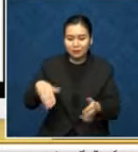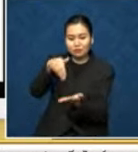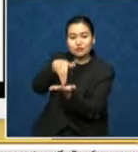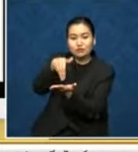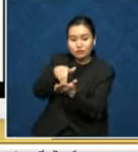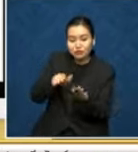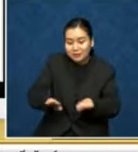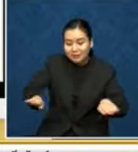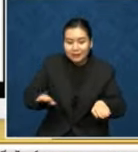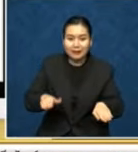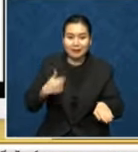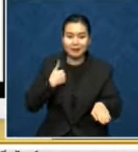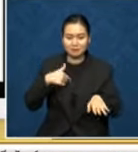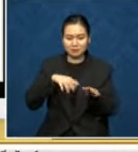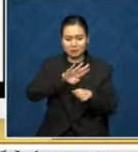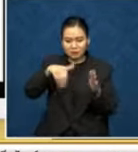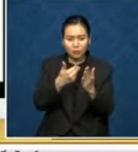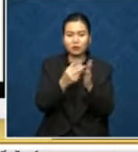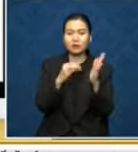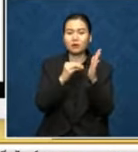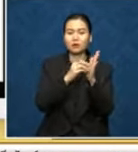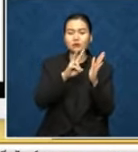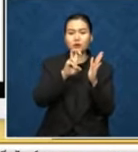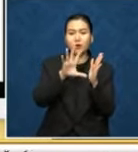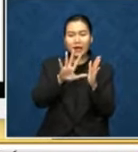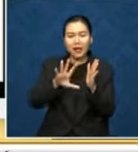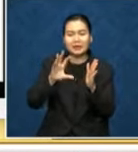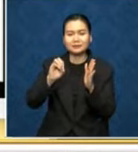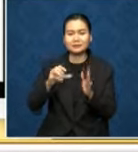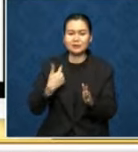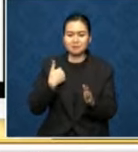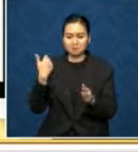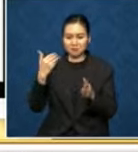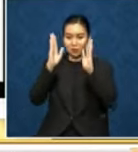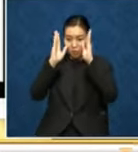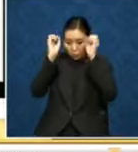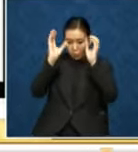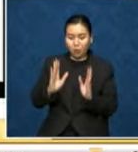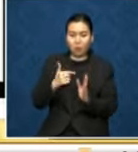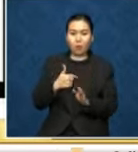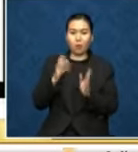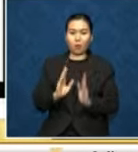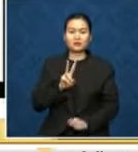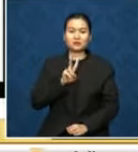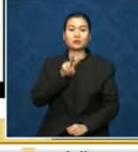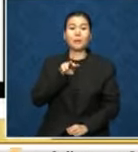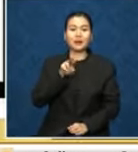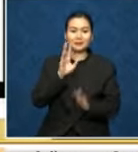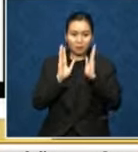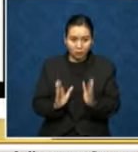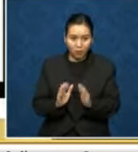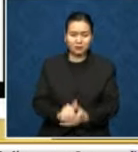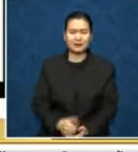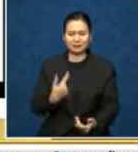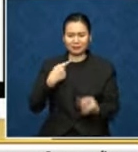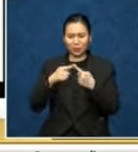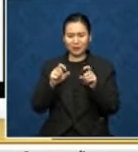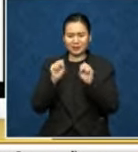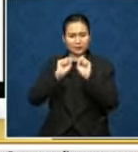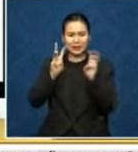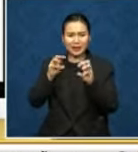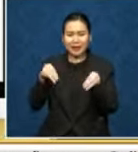มาณ292ศูนย์นะครับในกทม.มีคุณครูกว่า 2,000 ท่านครับคุณครูเหล่านี้มีสวัสดิการที่แทบว่าไม่มีดีกว่าครับน้อยมาก